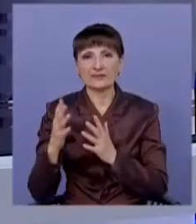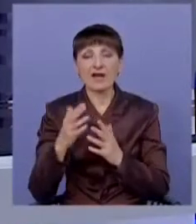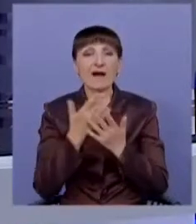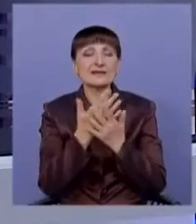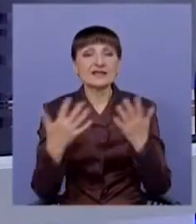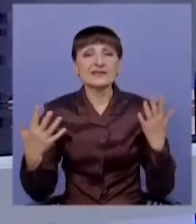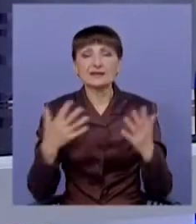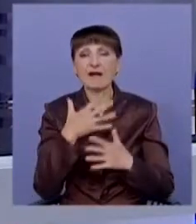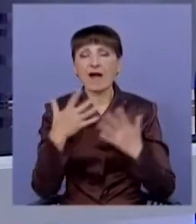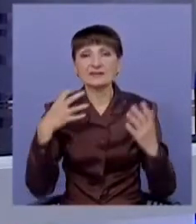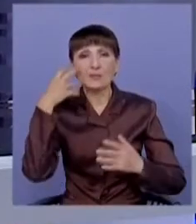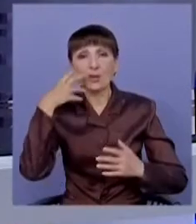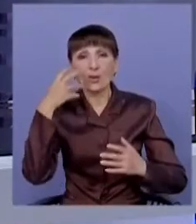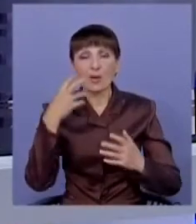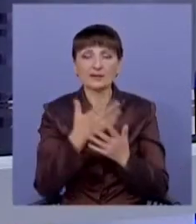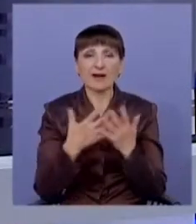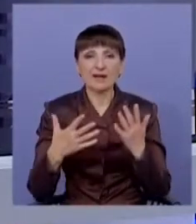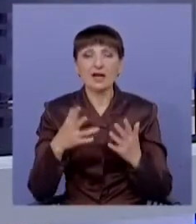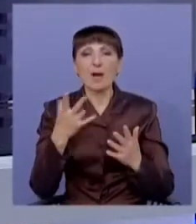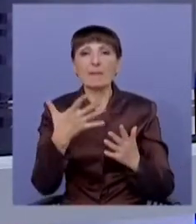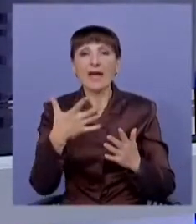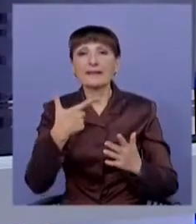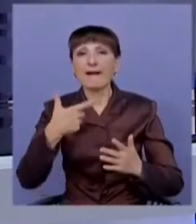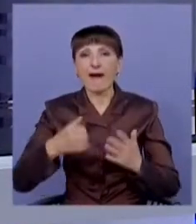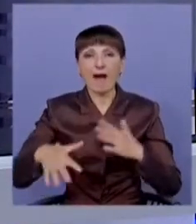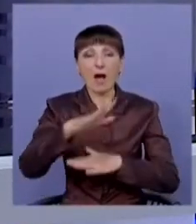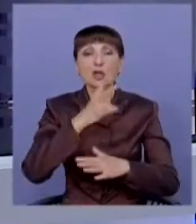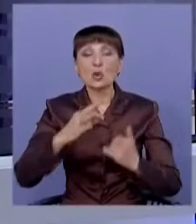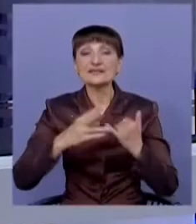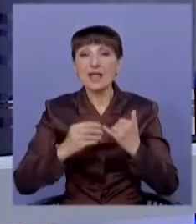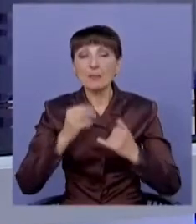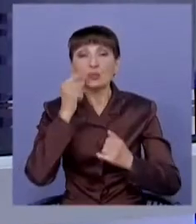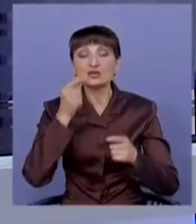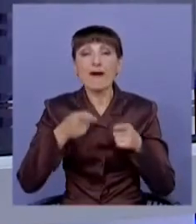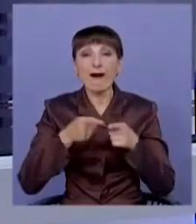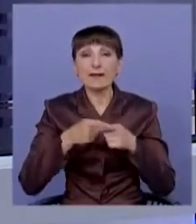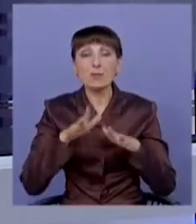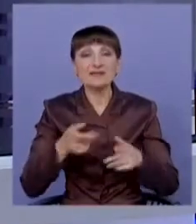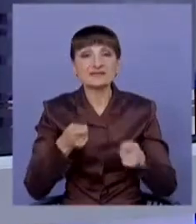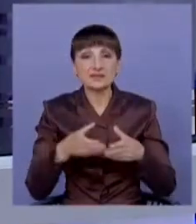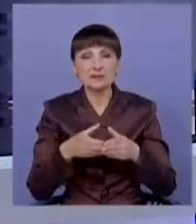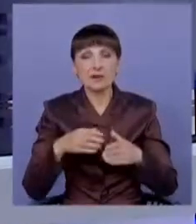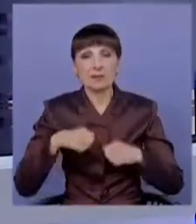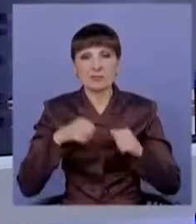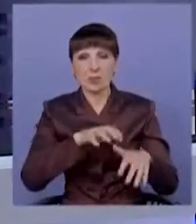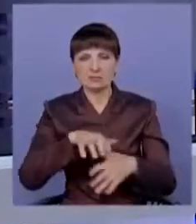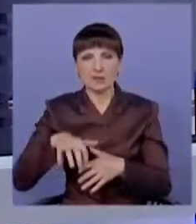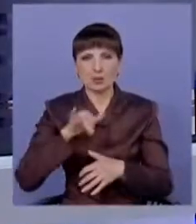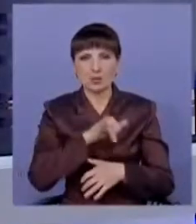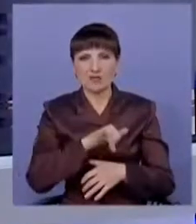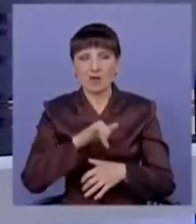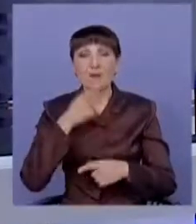Разновидные тропические плоды растут на 5 гектарах. Однако землю, которую мужчина арендовал у местных властей, пытаются отобрать. По